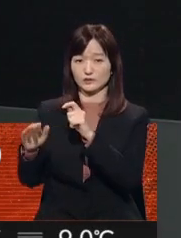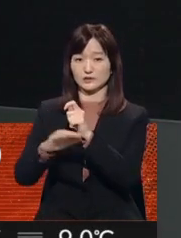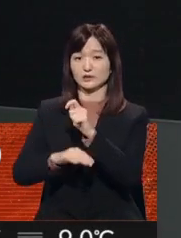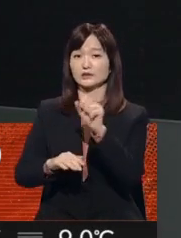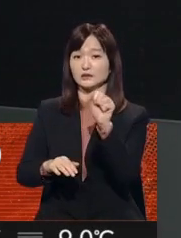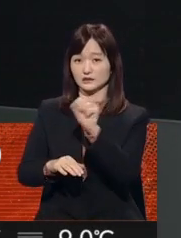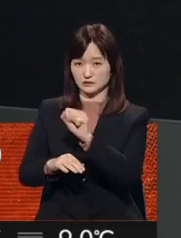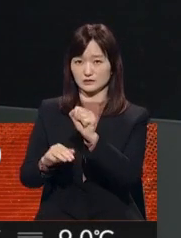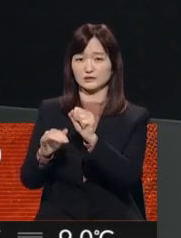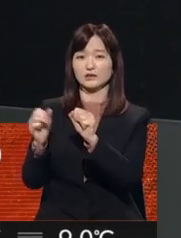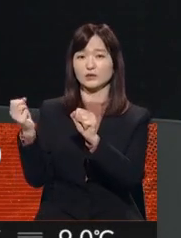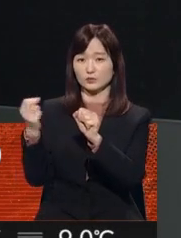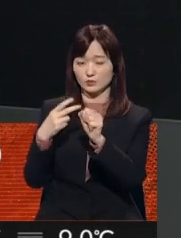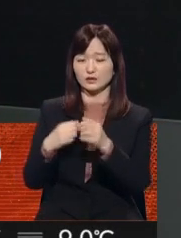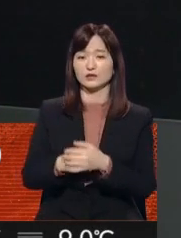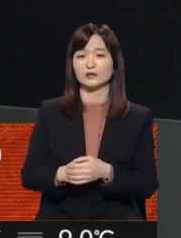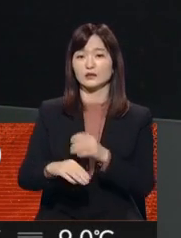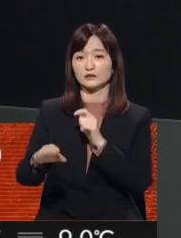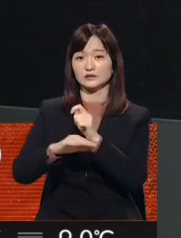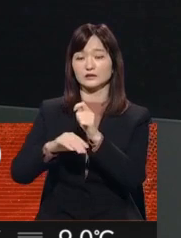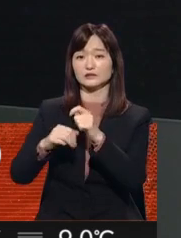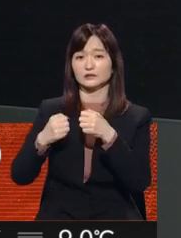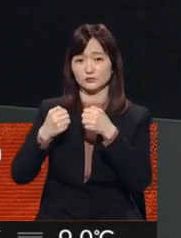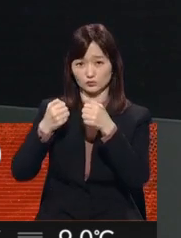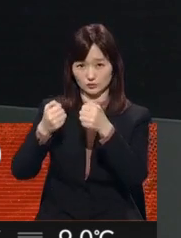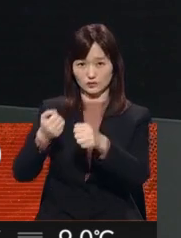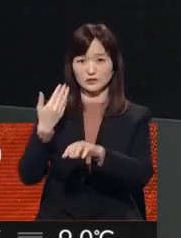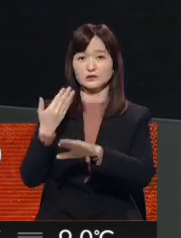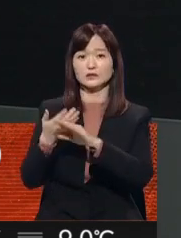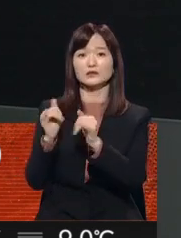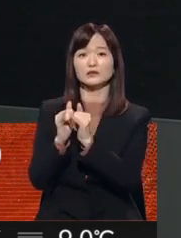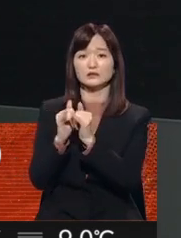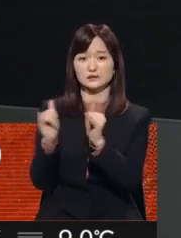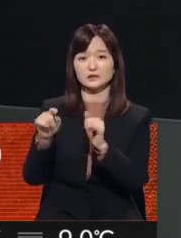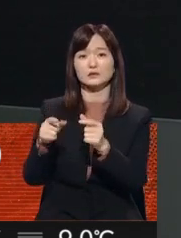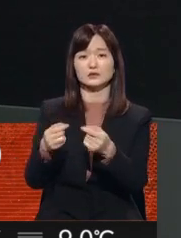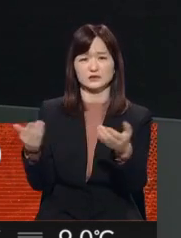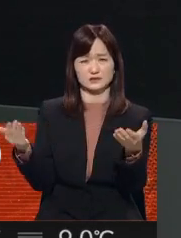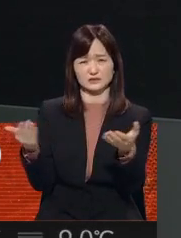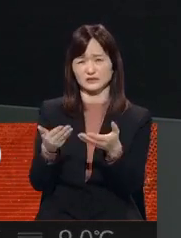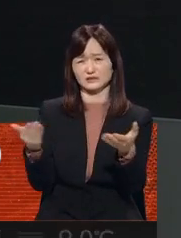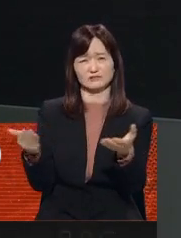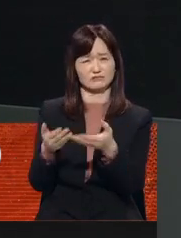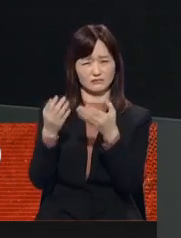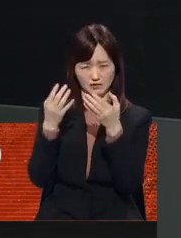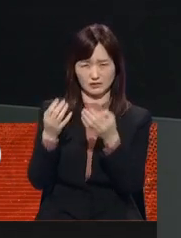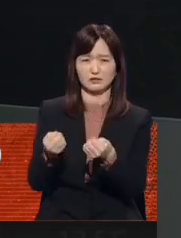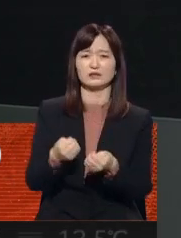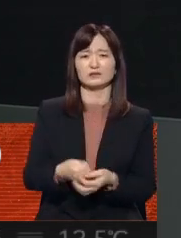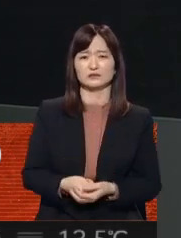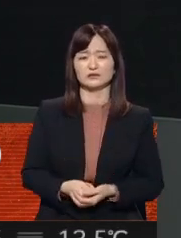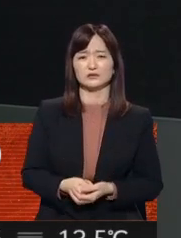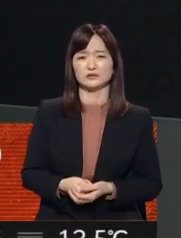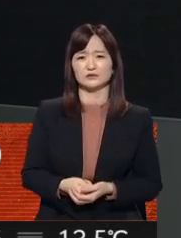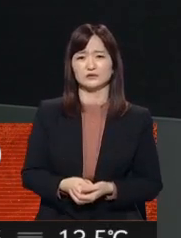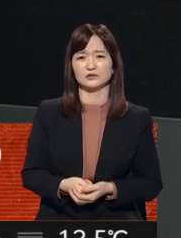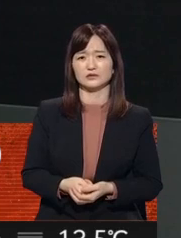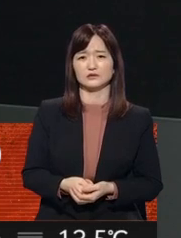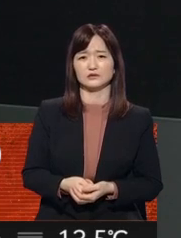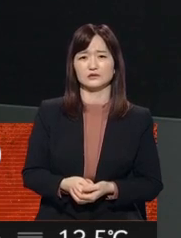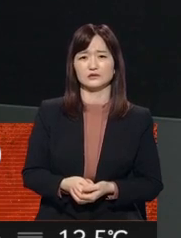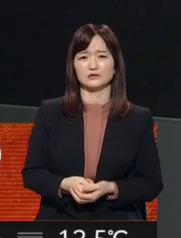기사님은 물론이고 이 택시 운전하시는 다른 기사님들도 이런 일이 정말 부지기수라는 거 아니겠습니까? 자,